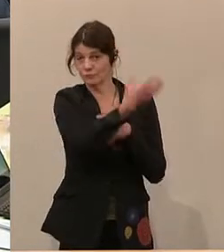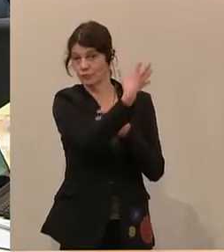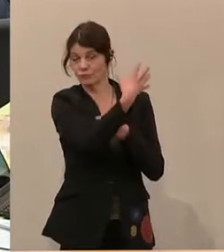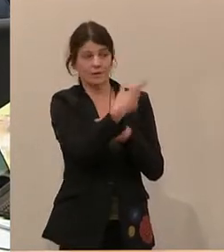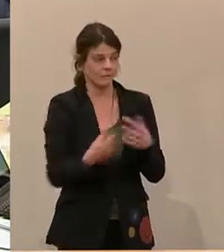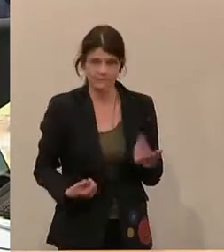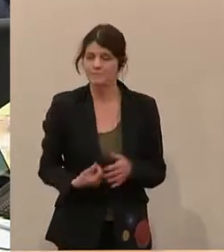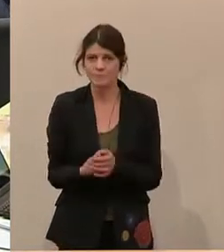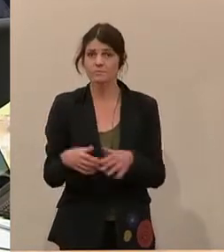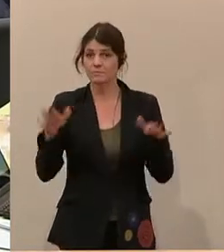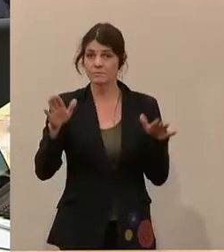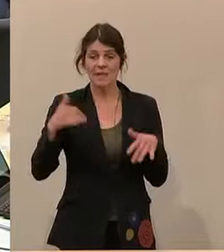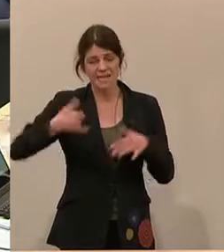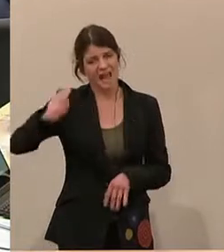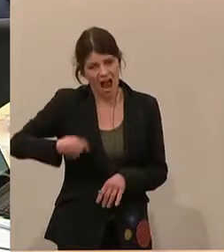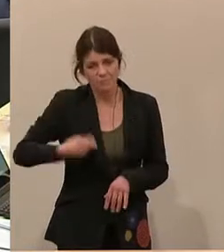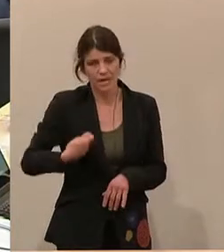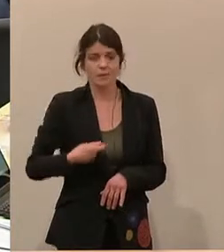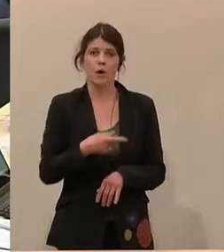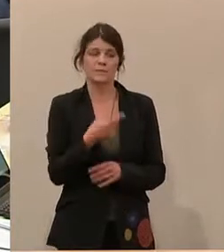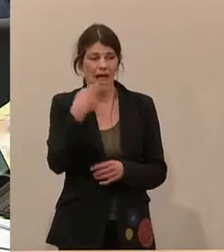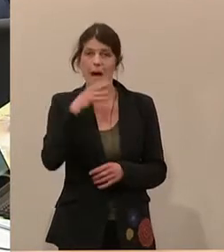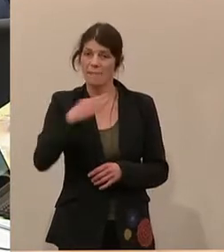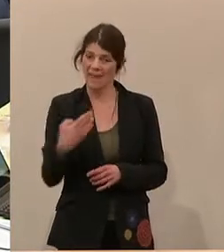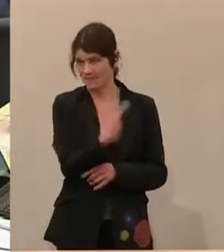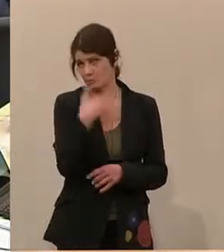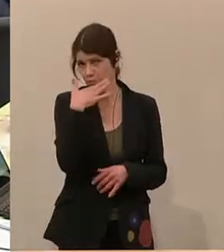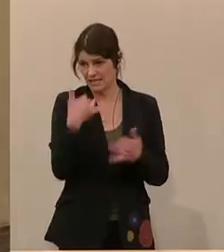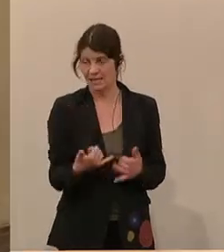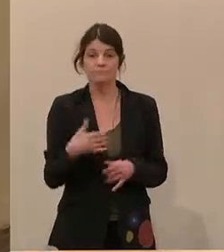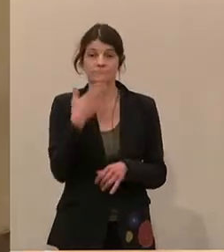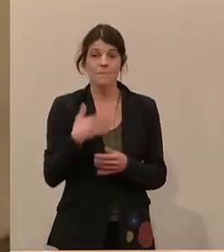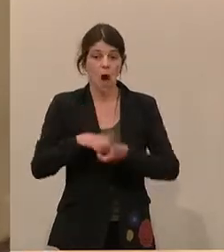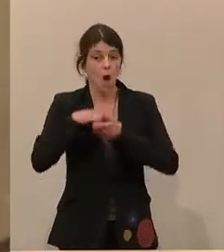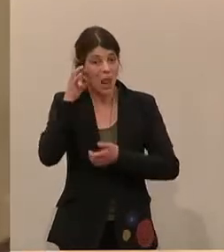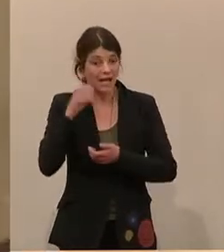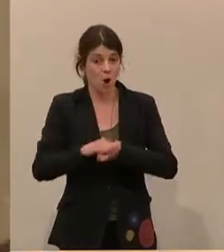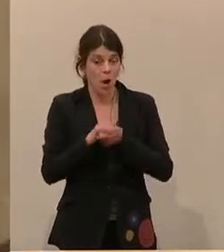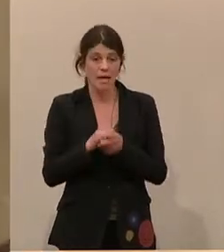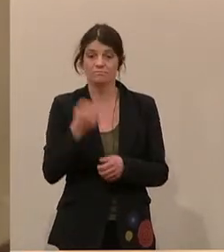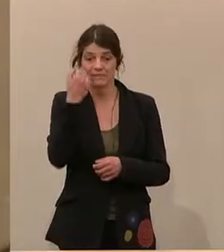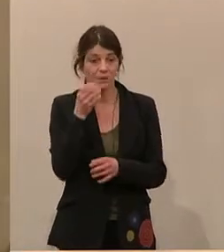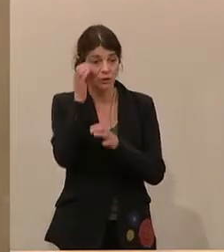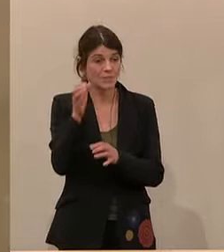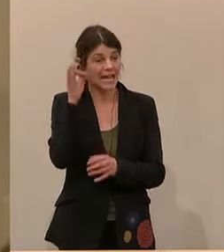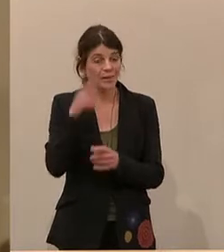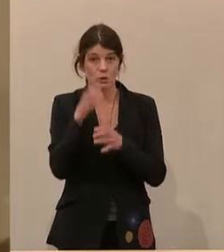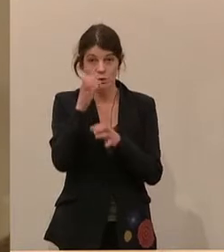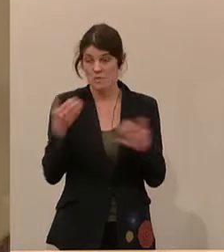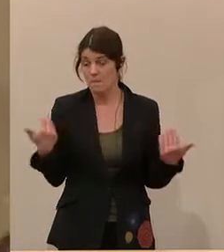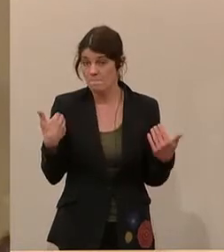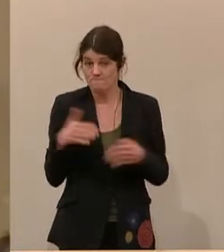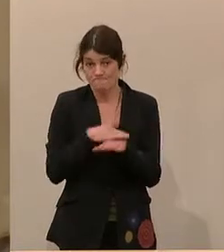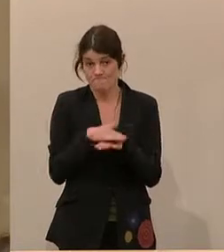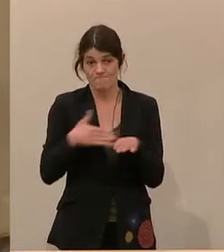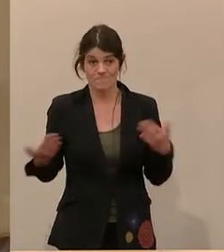Der Abgeordnete ist am Wort, Michael Bernhard, bitte. Werte Kolleginnen und Kollegen, geschätzte Zuseherinnen und Zuseher, es tut mir leid, dass